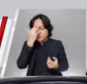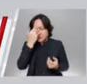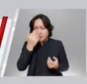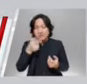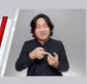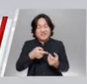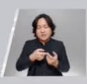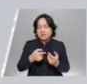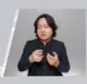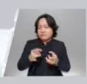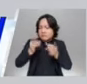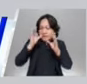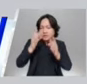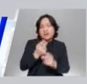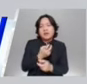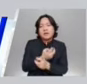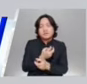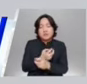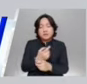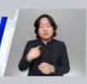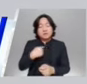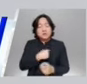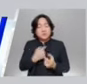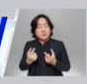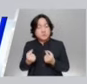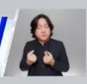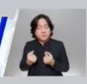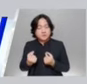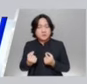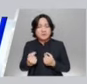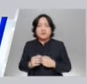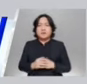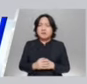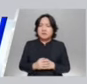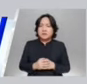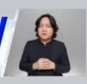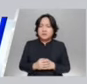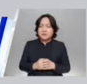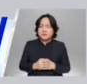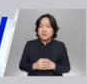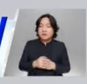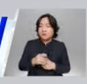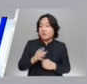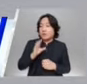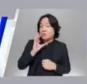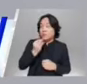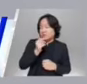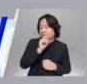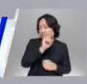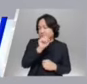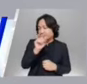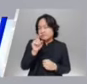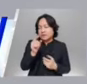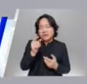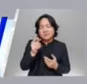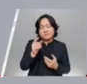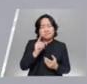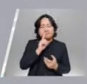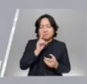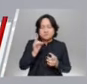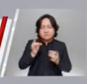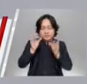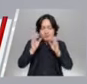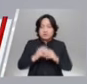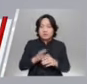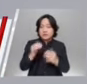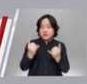devices. Our subjects were intending to sell it to foreigners and not to Filipinos. Ito ang kauna-unang operasyon ng